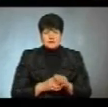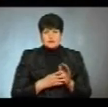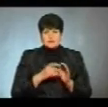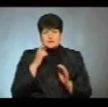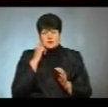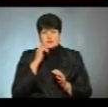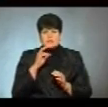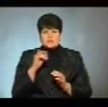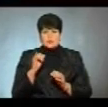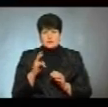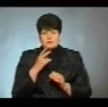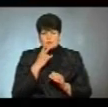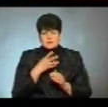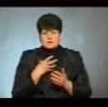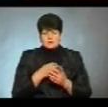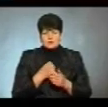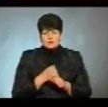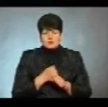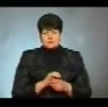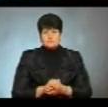Вікторія Ніколаєва показує свої роботи.